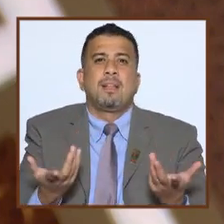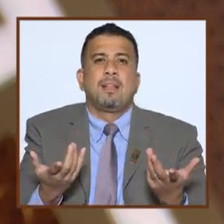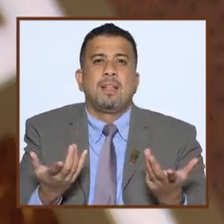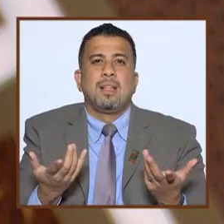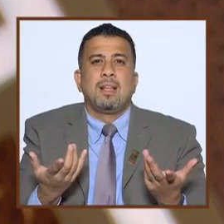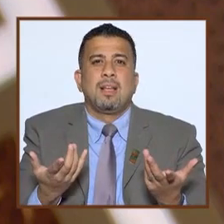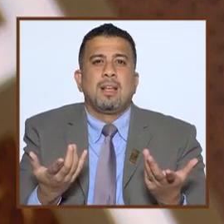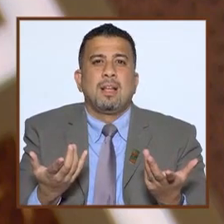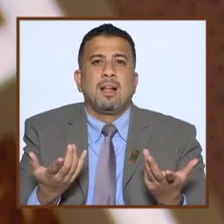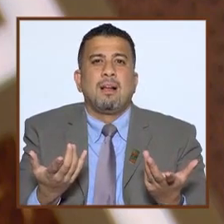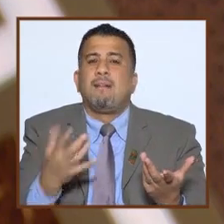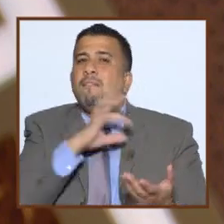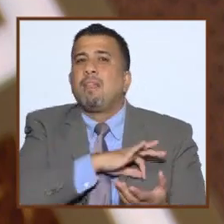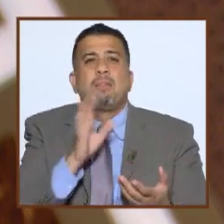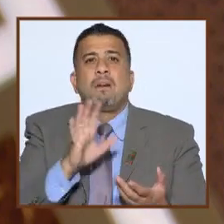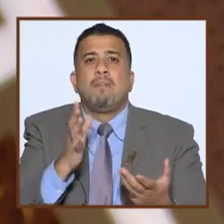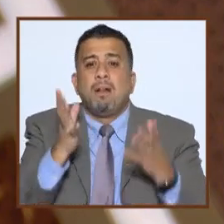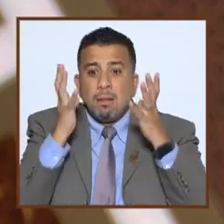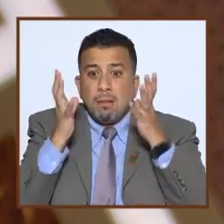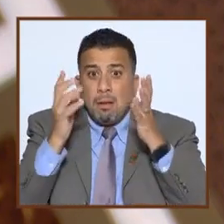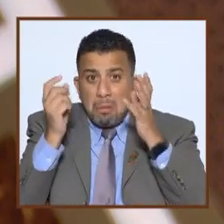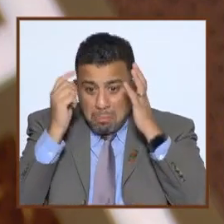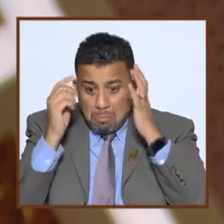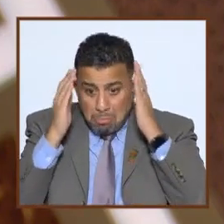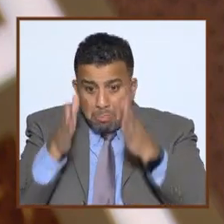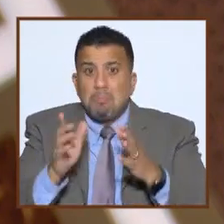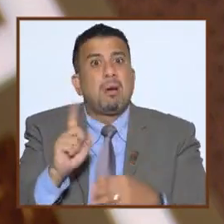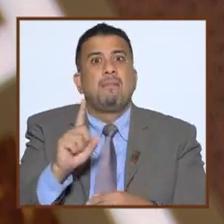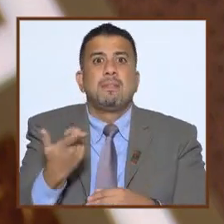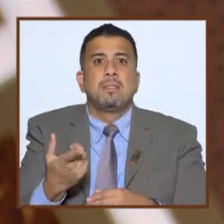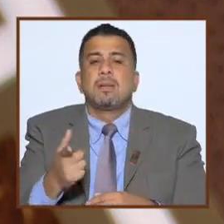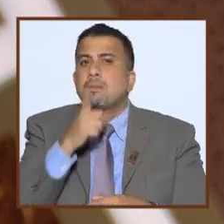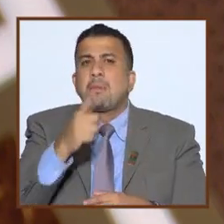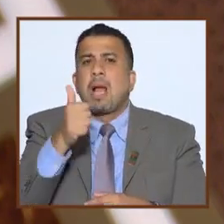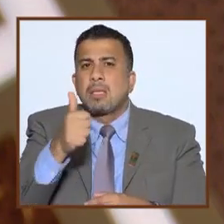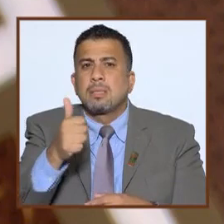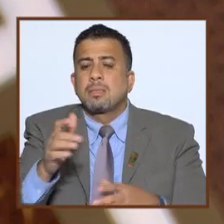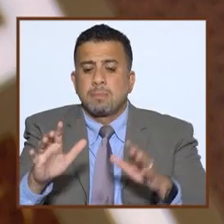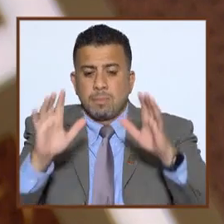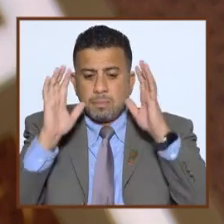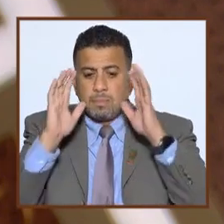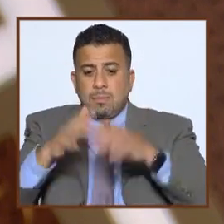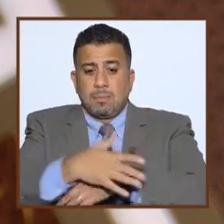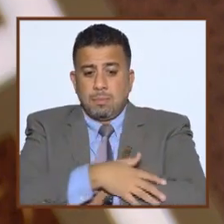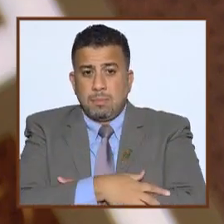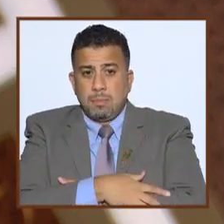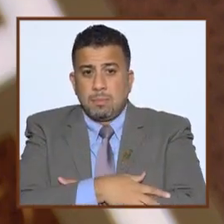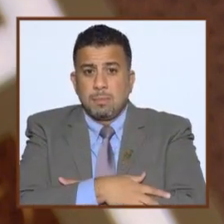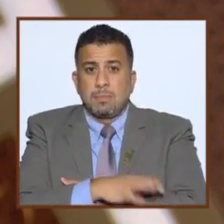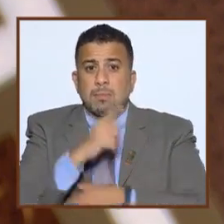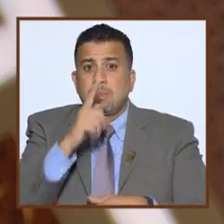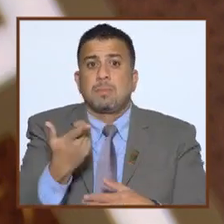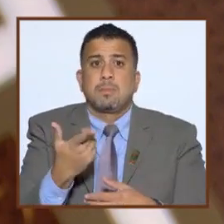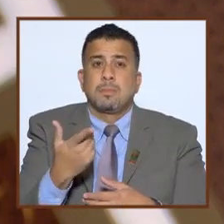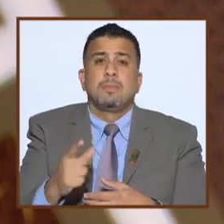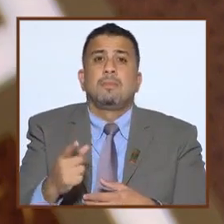الاغلاق بالعينه اما اذا راى بانه اذا اغمض عينيه بعض الناس يا حنان اذا اغمض عينيه